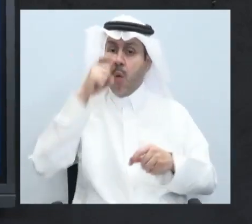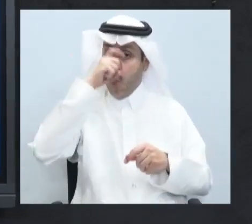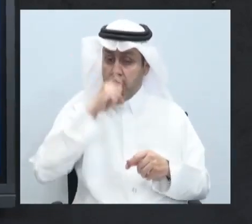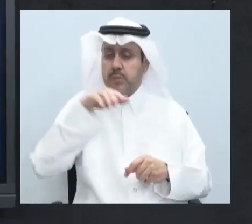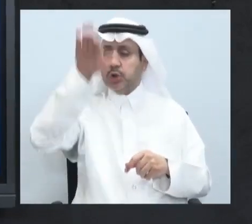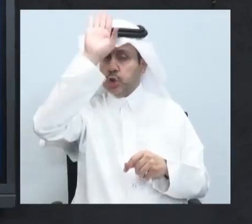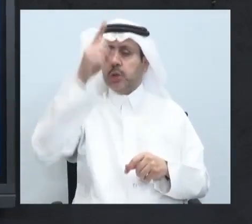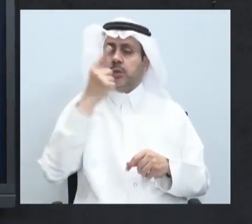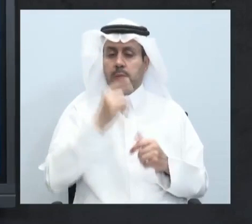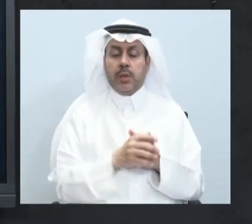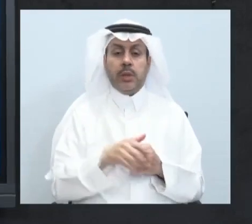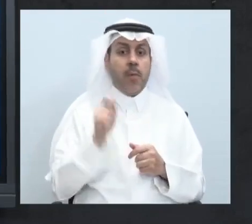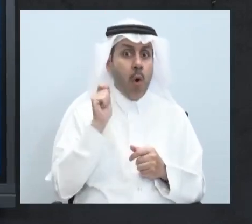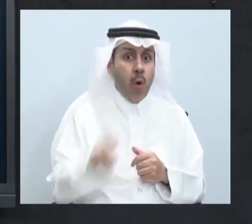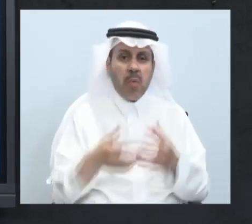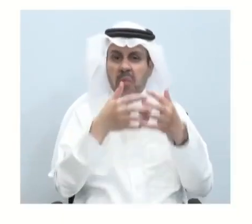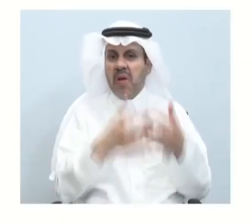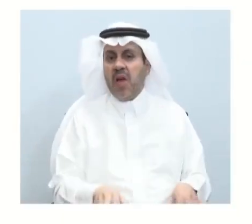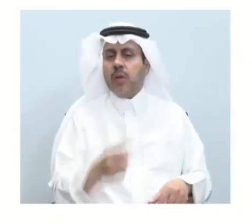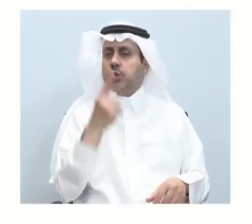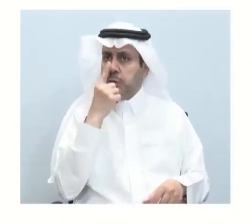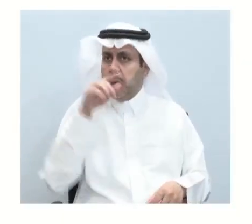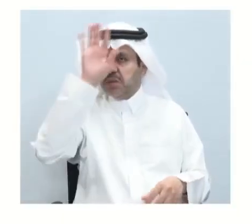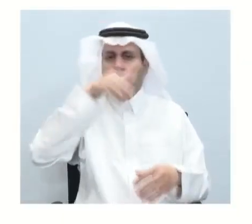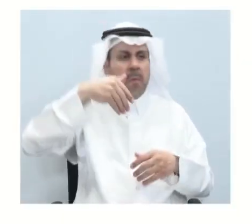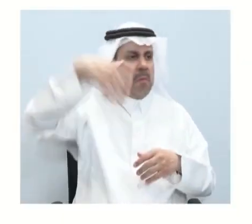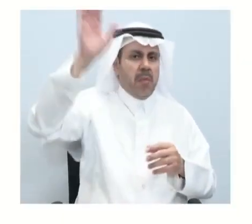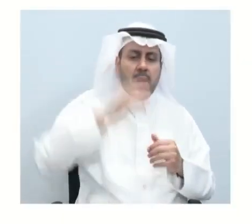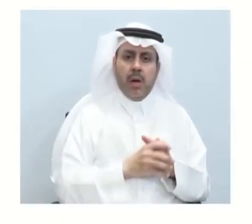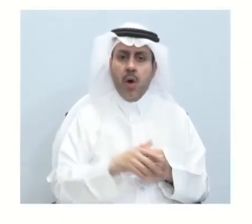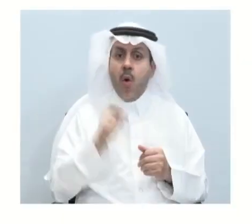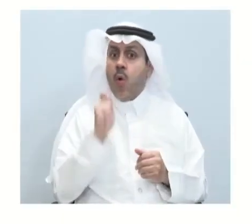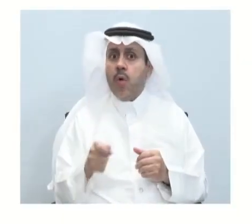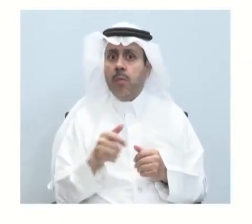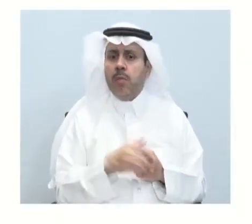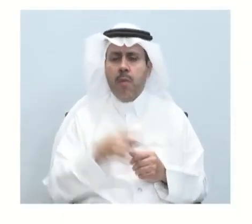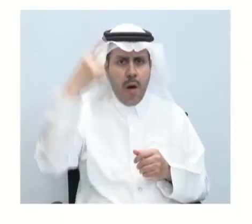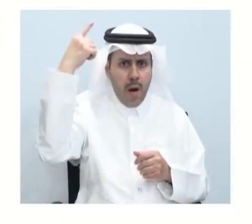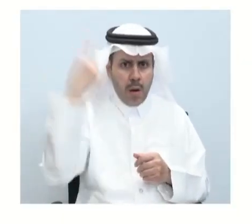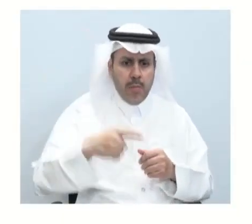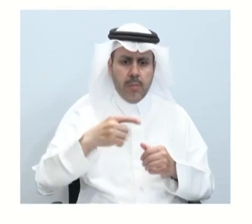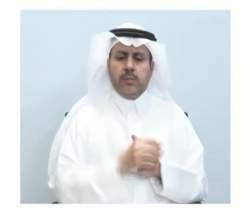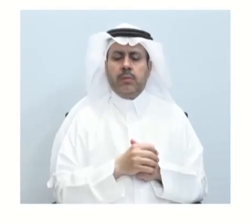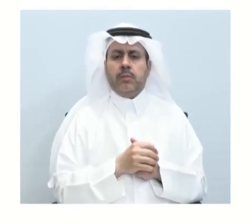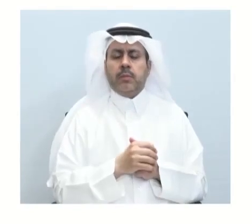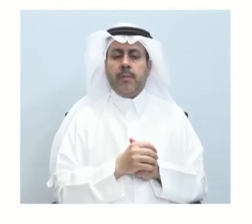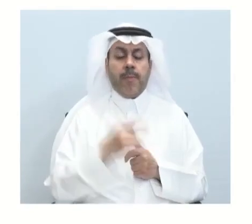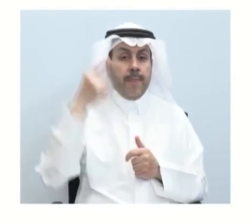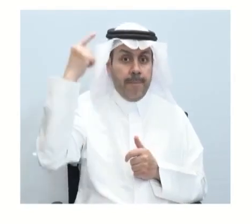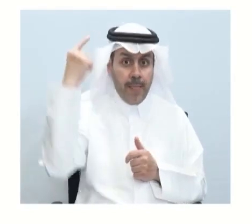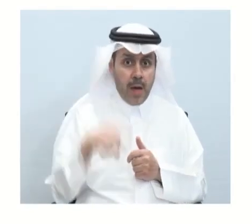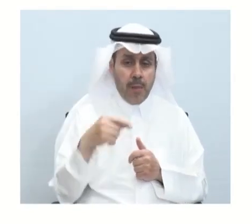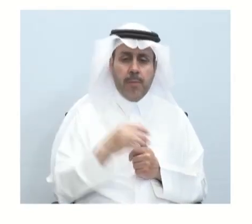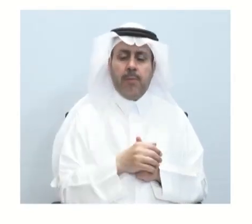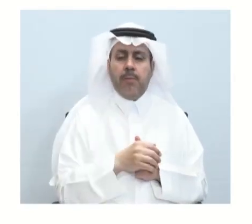نقضها ما حكم نقض هذه البيعه حكم نقض هذه البيعه انها محرم يحرم نقض البيعه